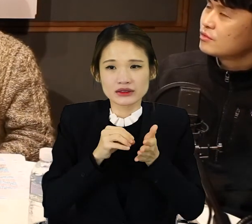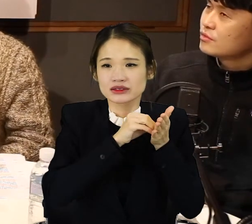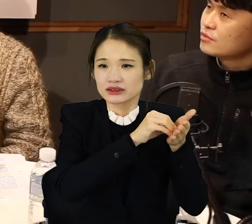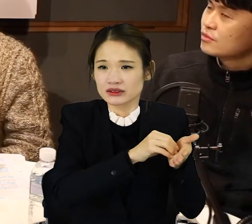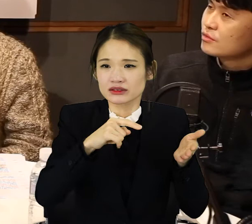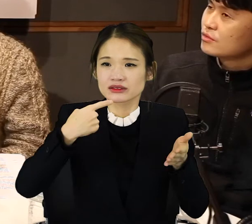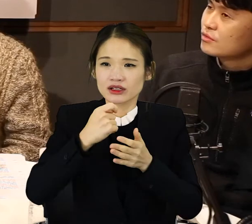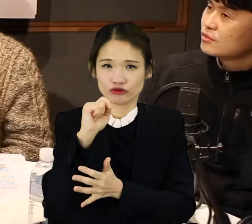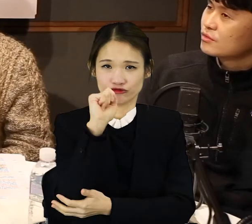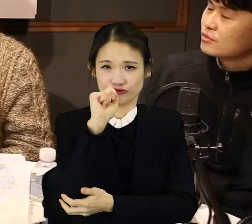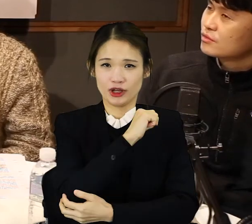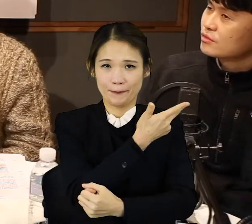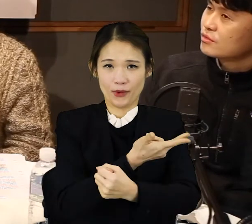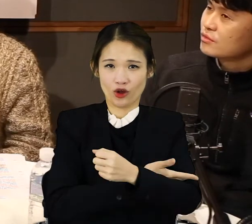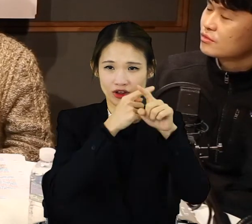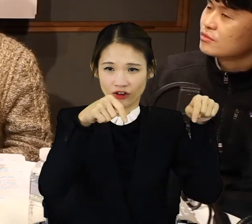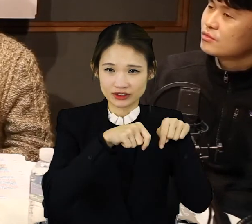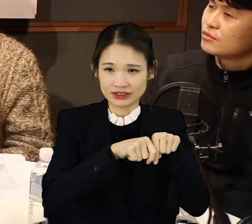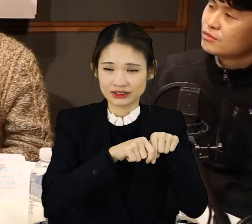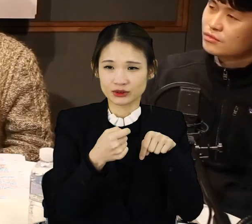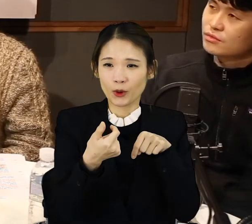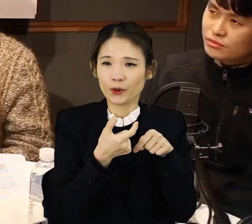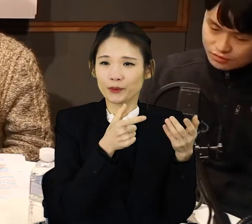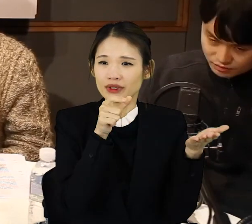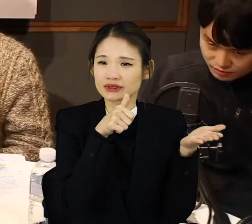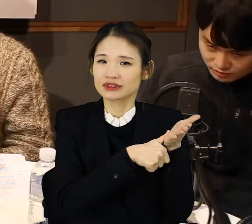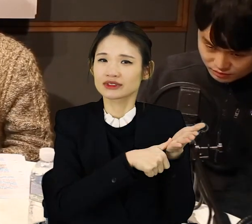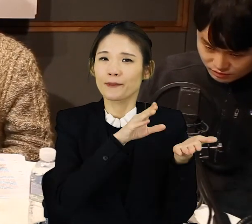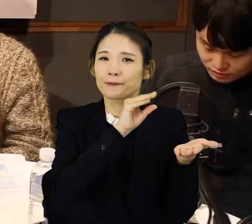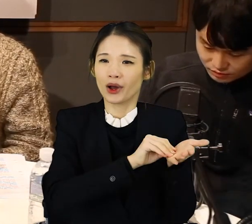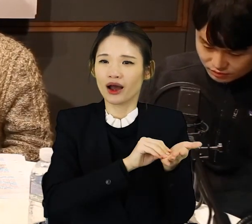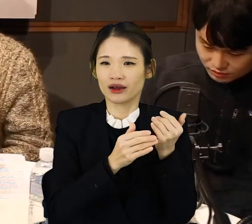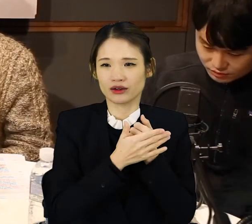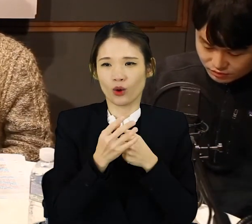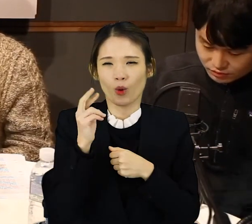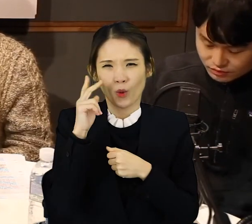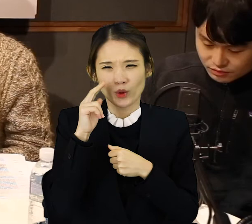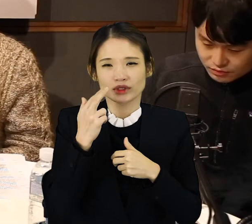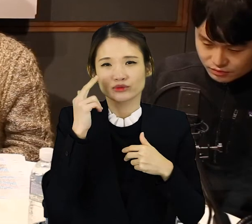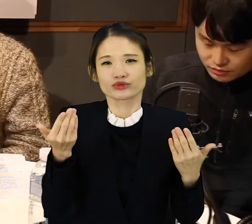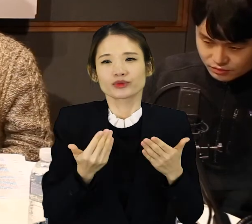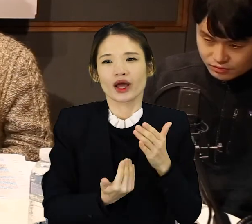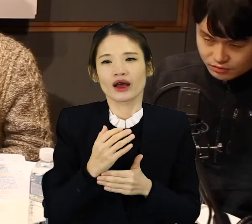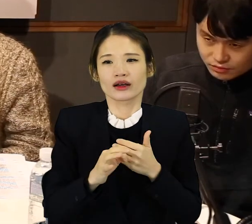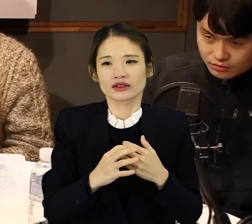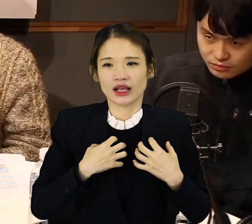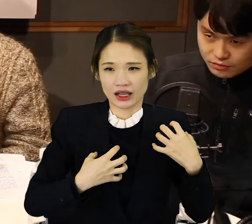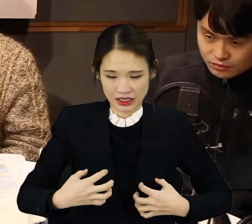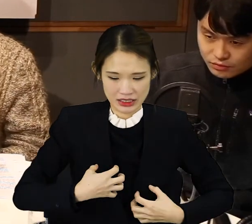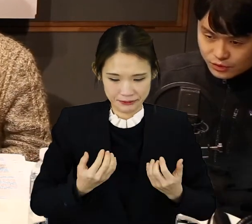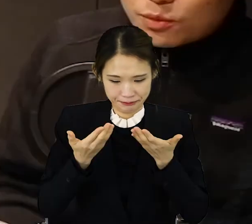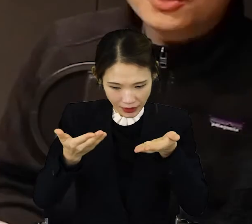그다음에 그 제 운전 면허증에다가 그 조그마한 딱지가 있어요. 있죠. 스티커 그거를 붙여놓고 혹시라도 무슨 일이 생기면은 장모님 다